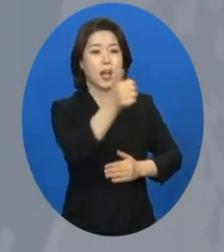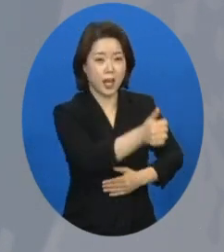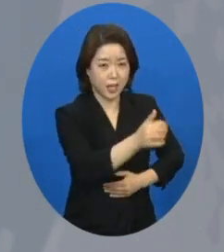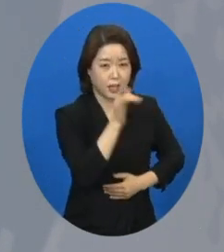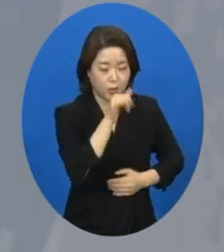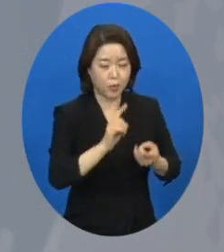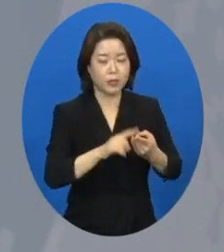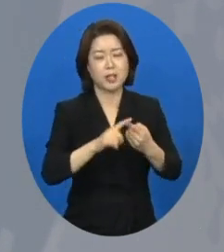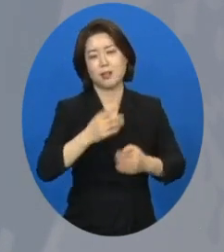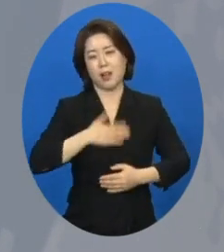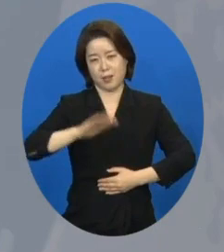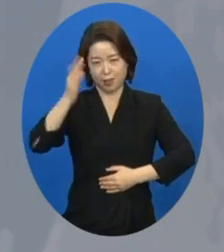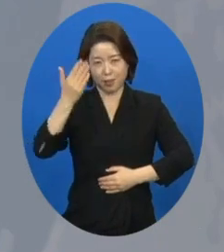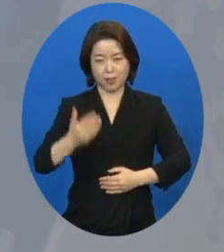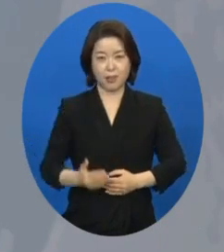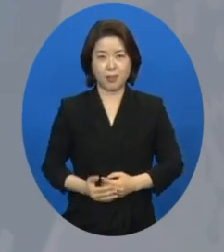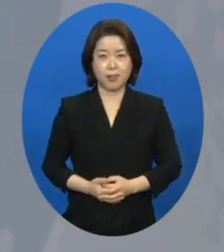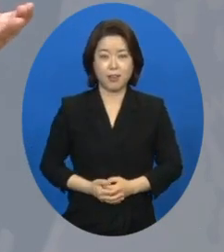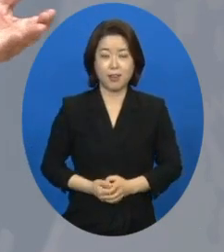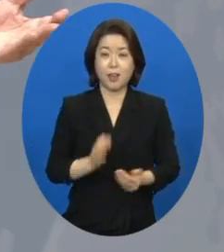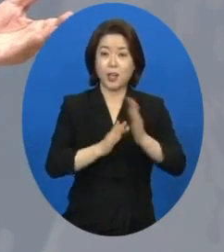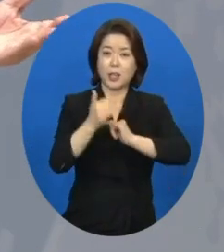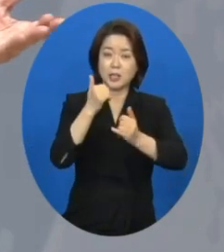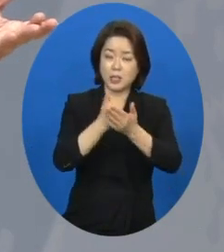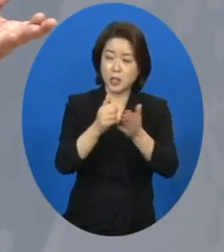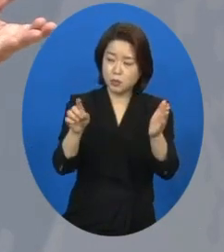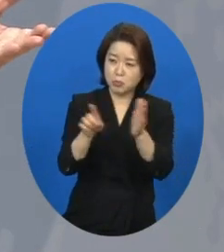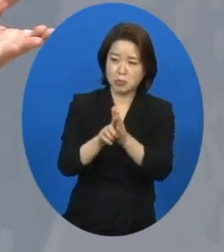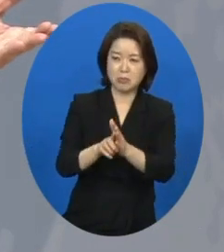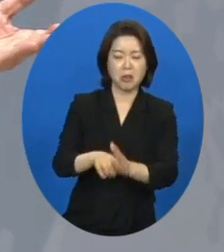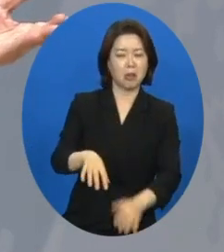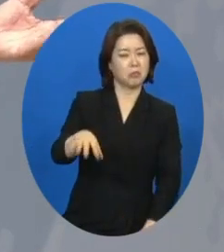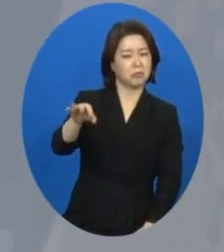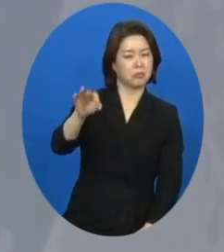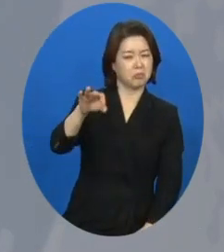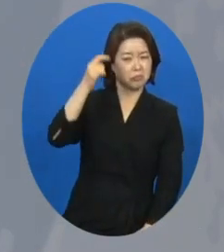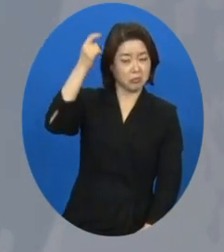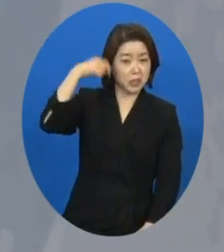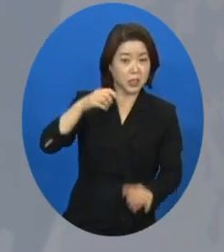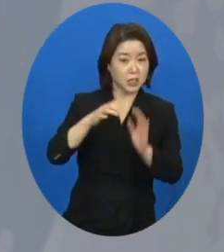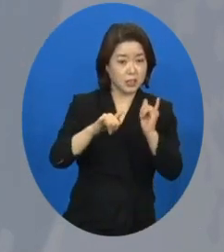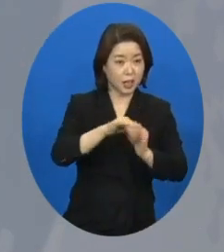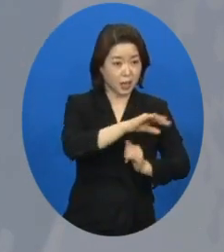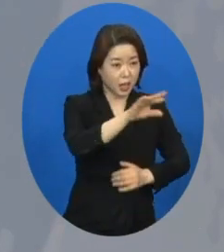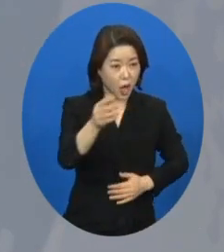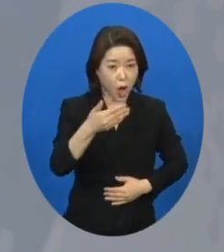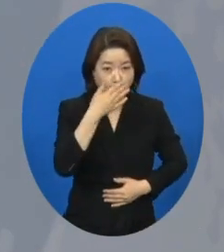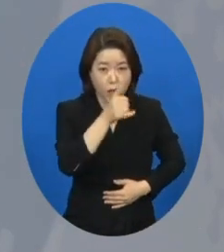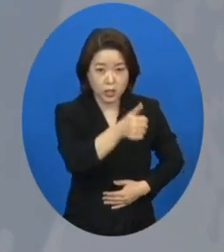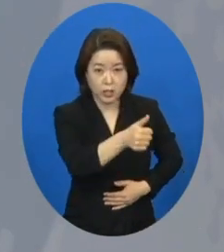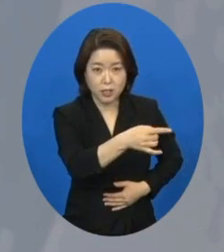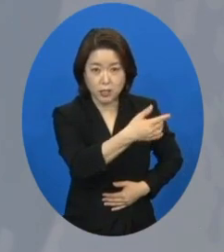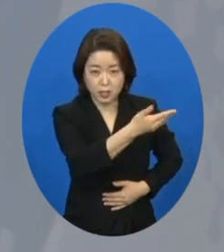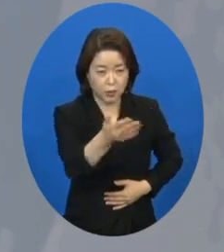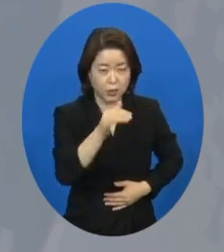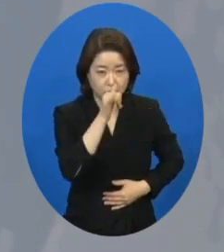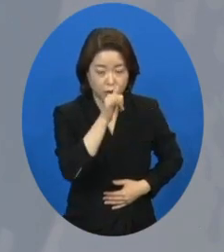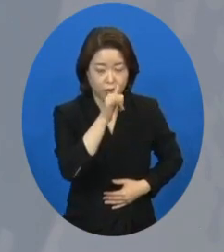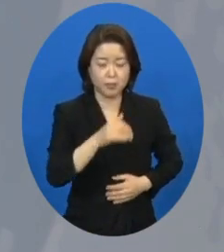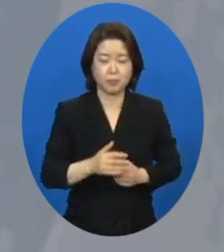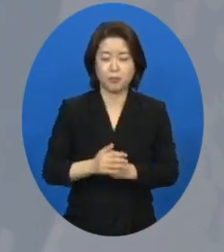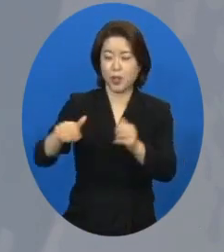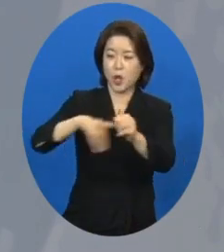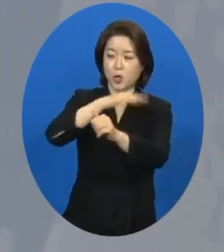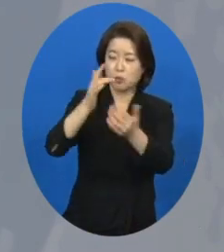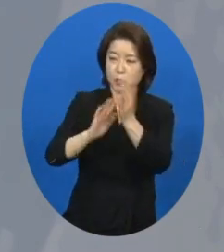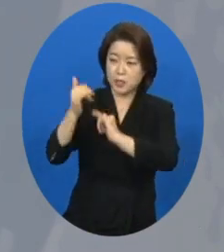것이다. 여러분, 예수 믿는 것이 시시하게 느껴지는 분이 혹 계실지 모르겠어요. 주변에 예수 믿는